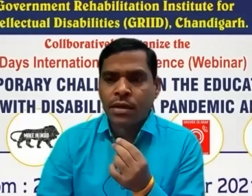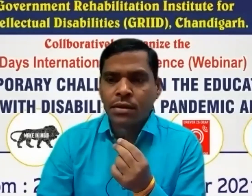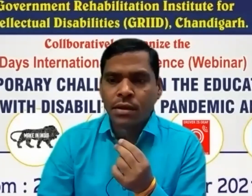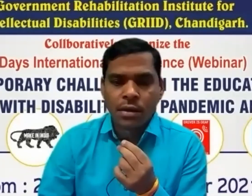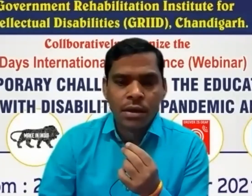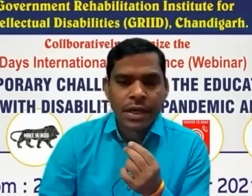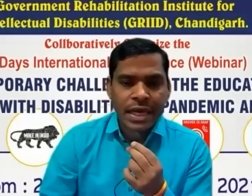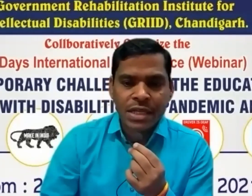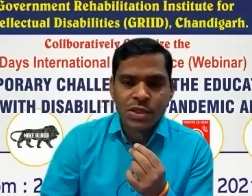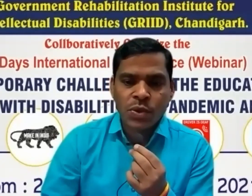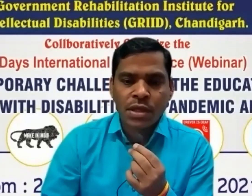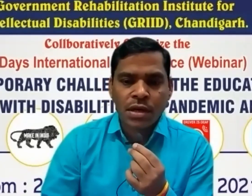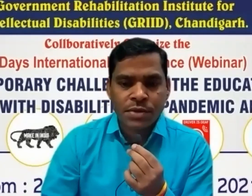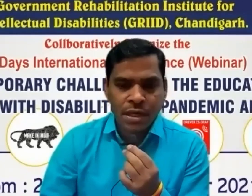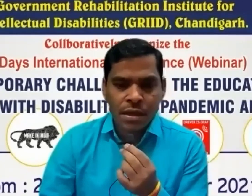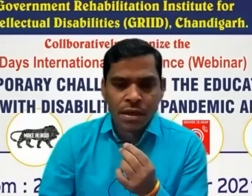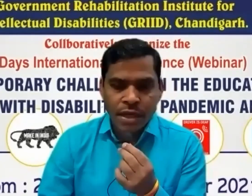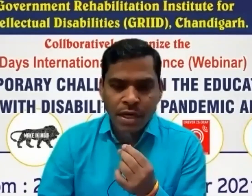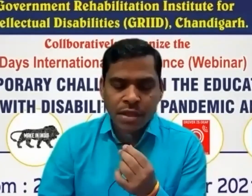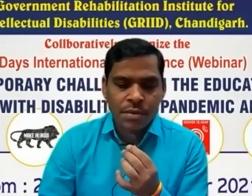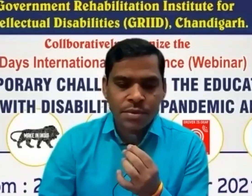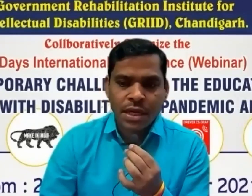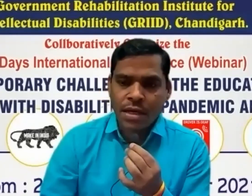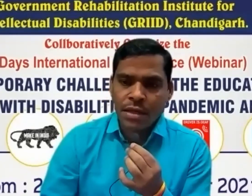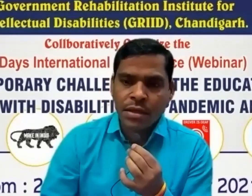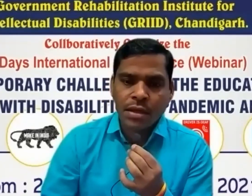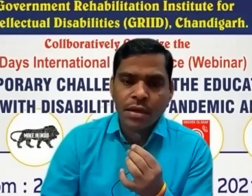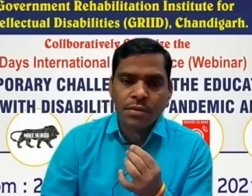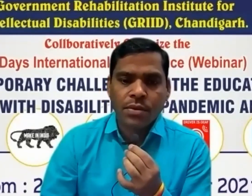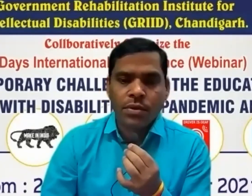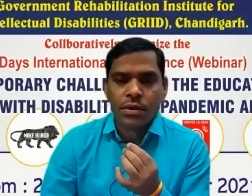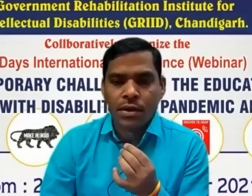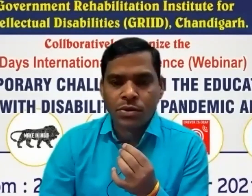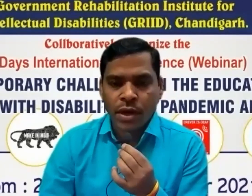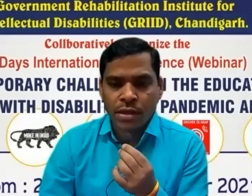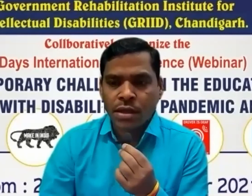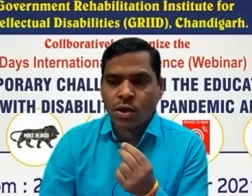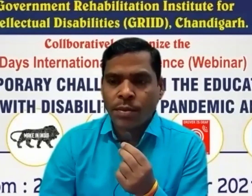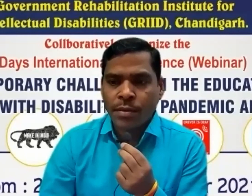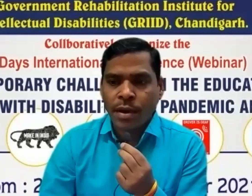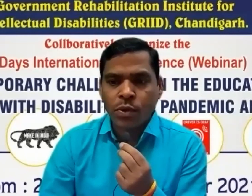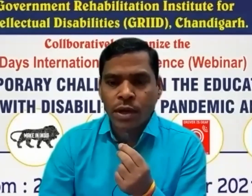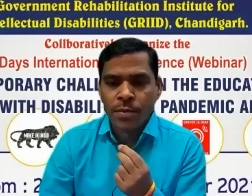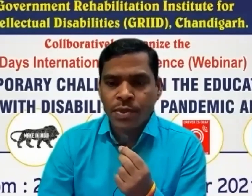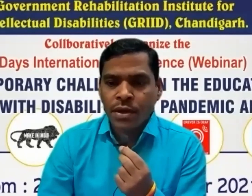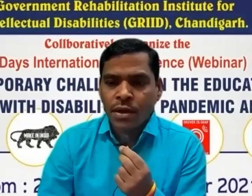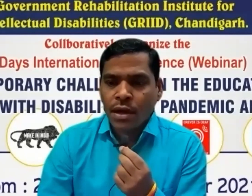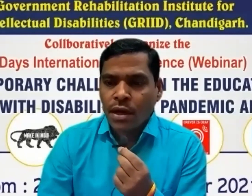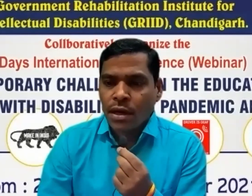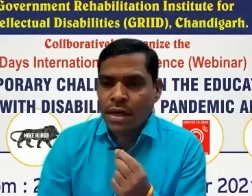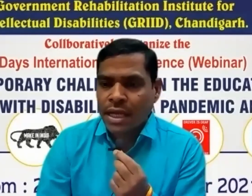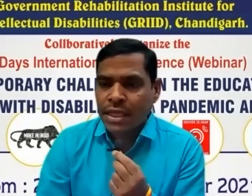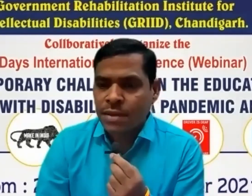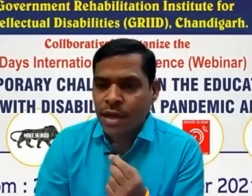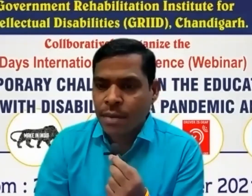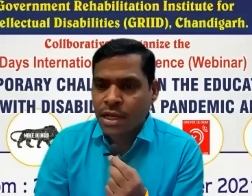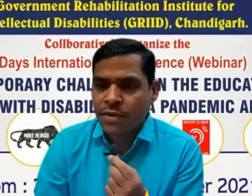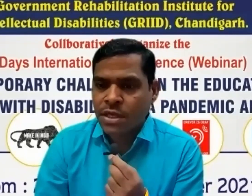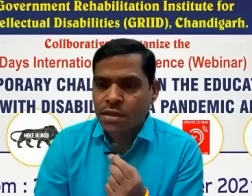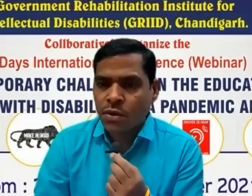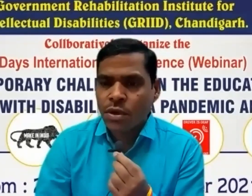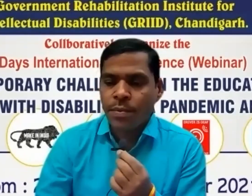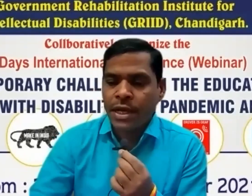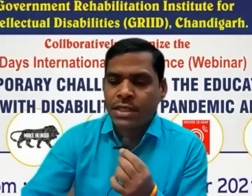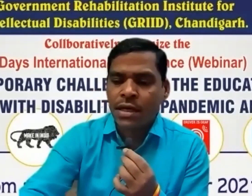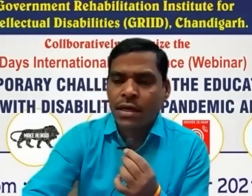सुलग्ना मैडम का केएल इंस्टीट्यूट की तरफ से, ग्रीड की तरफ से हार्दिक स्वागत करता हूं मैम आप दोनों का। राधा जी मैं